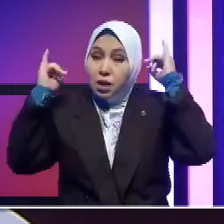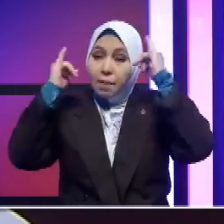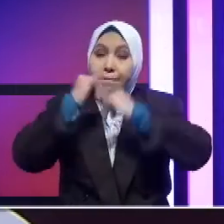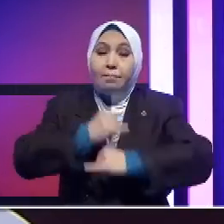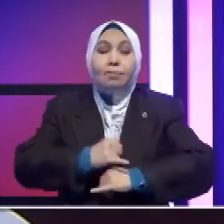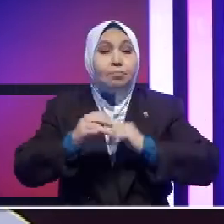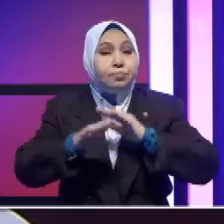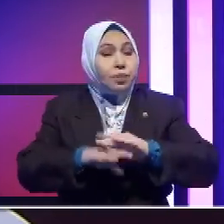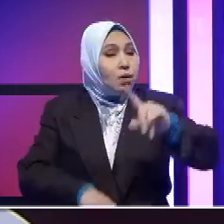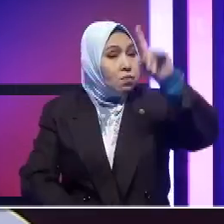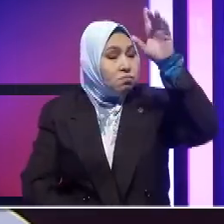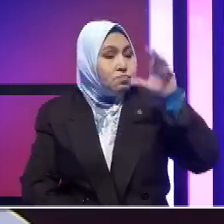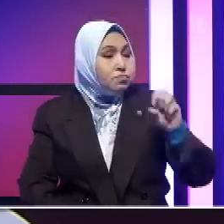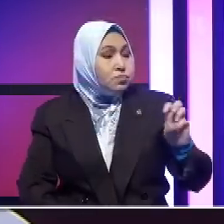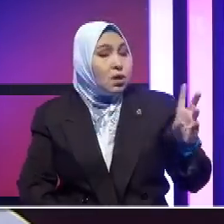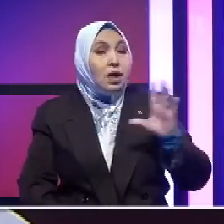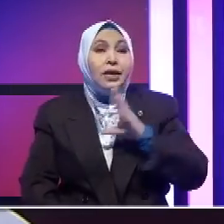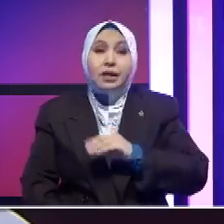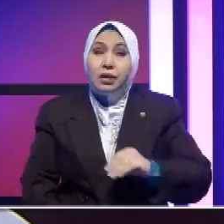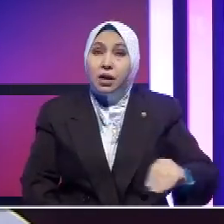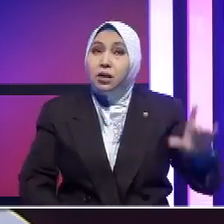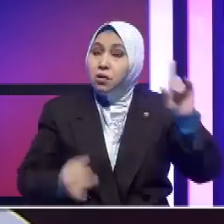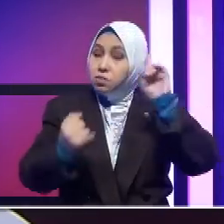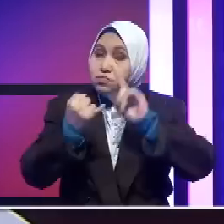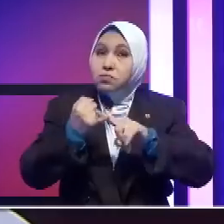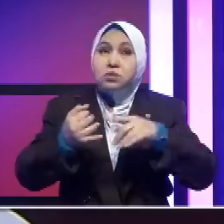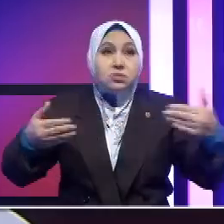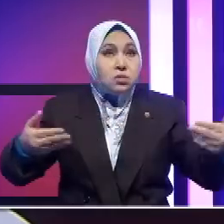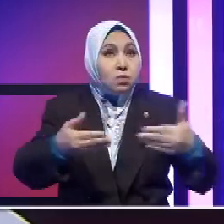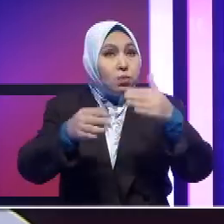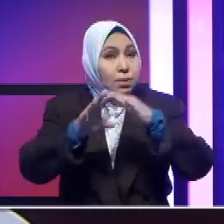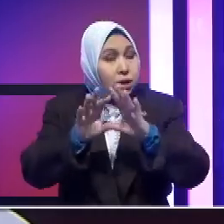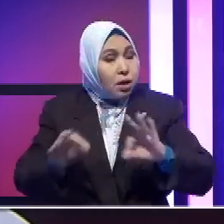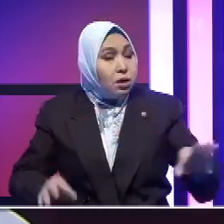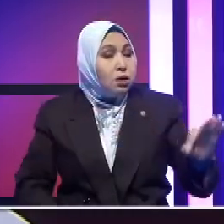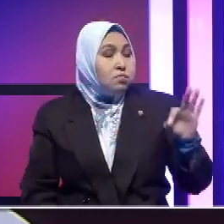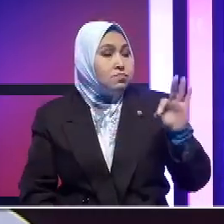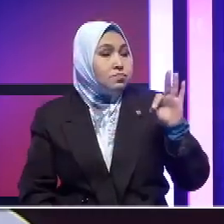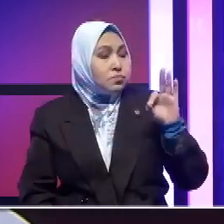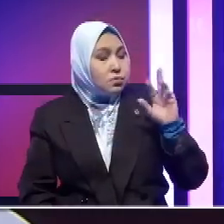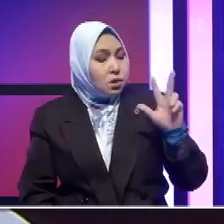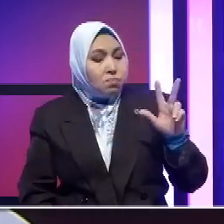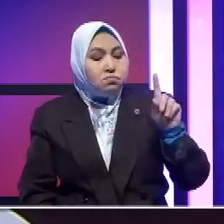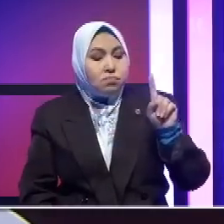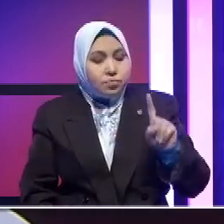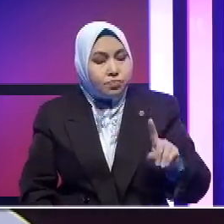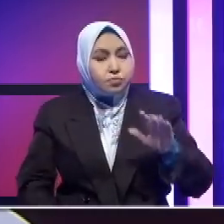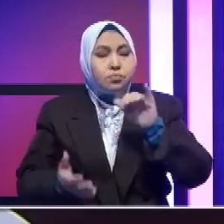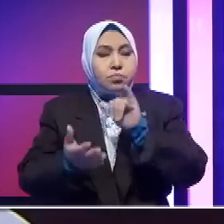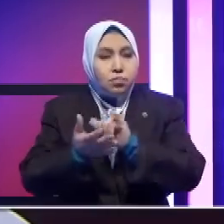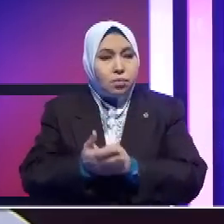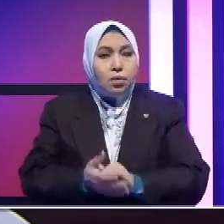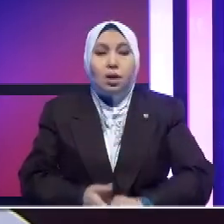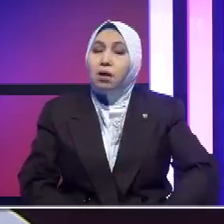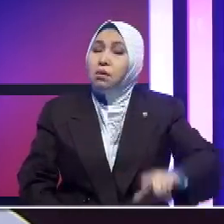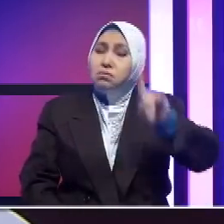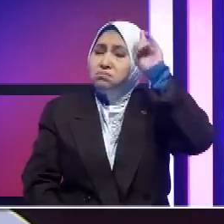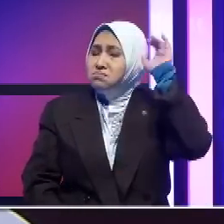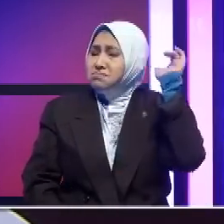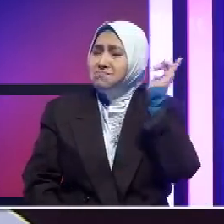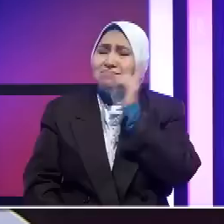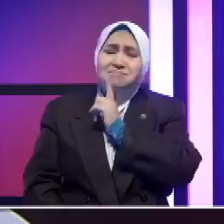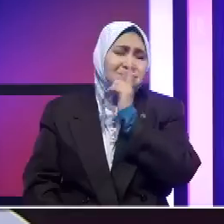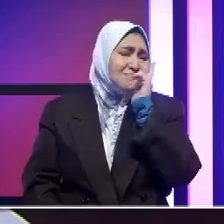Allah Subhanahu Wa Taala. Dan di hujung itu disambung pada ayat 31, wamallahu yuridu zulman lil ibad. Allah tak nak ya, tak